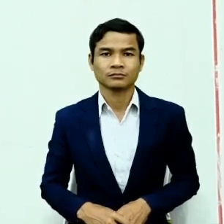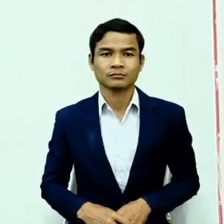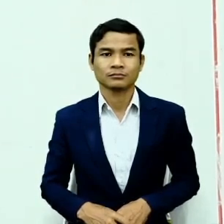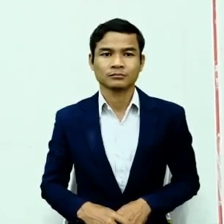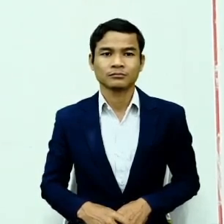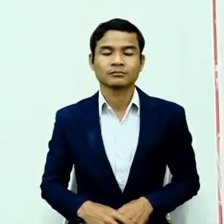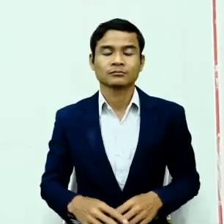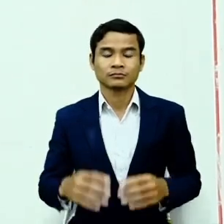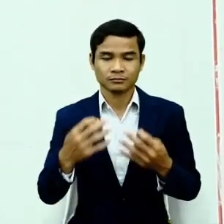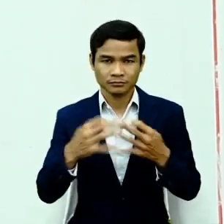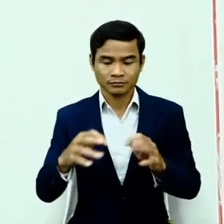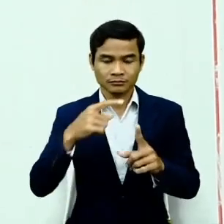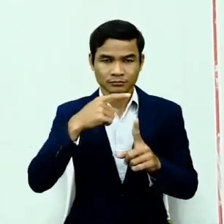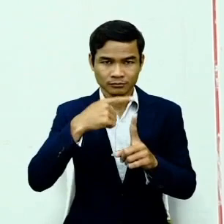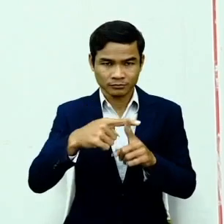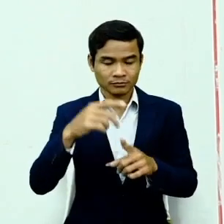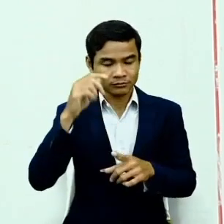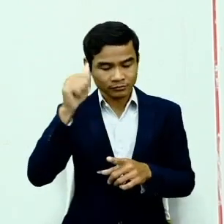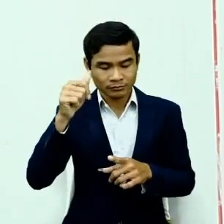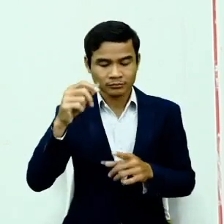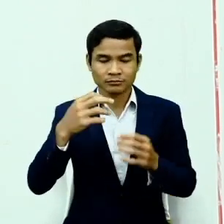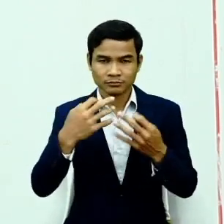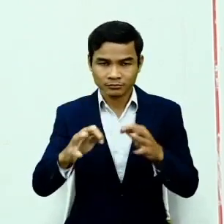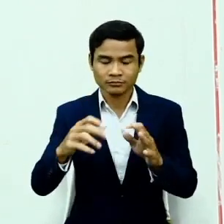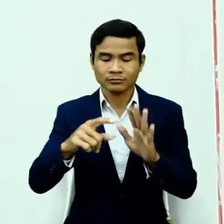Rồi viên vị thị bốc nắng vị thị đỏ.